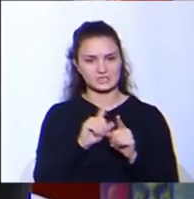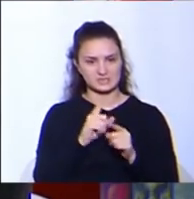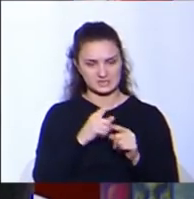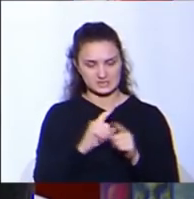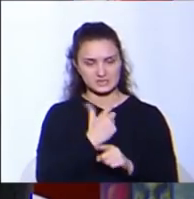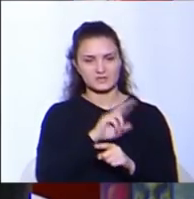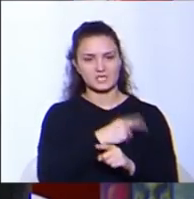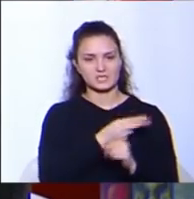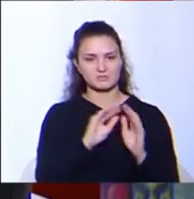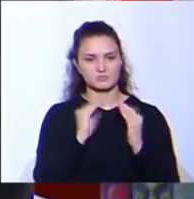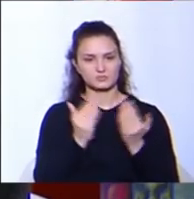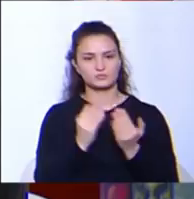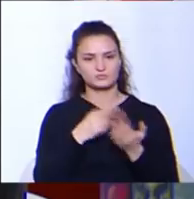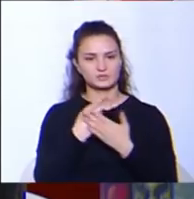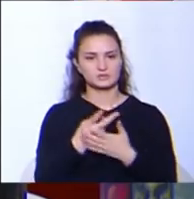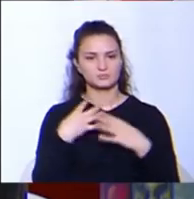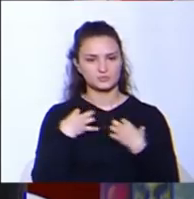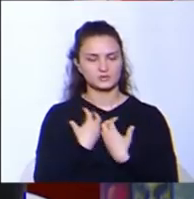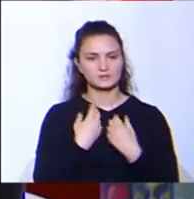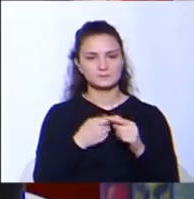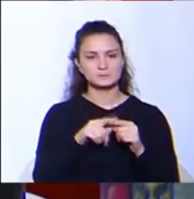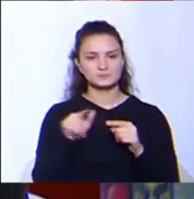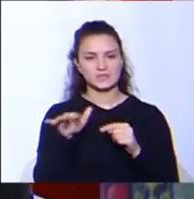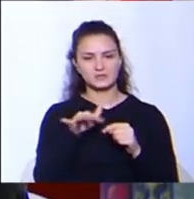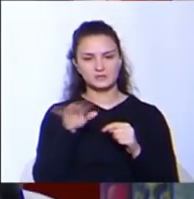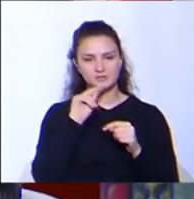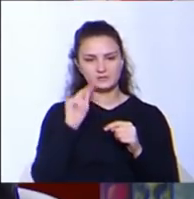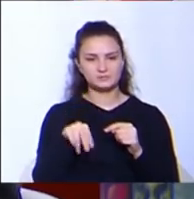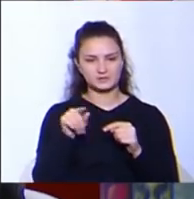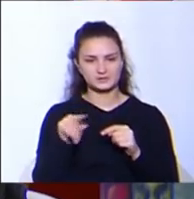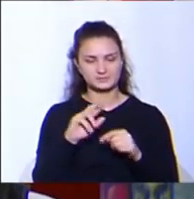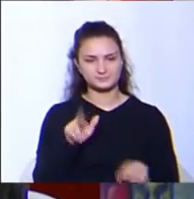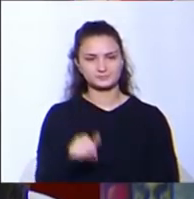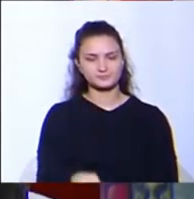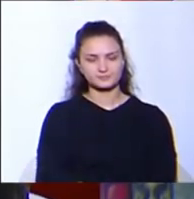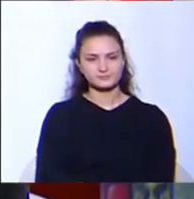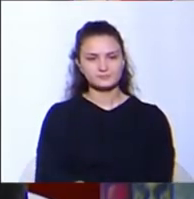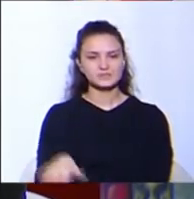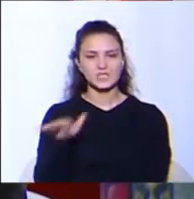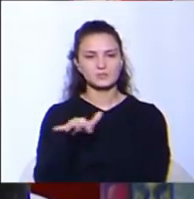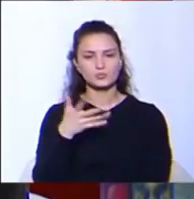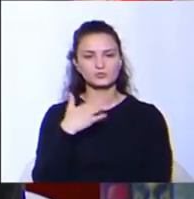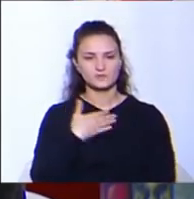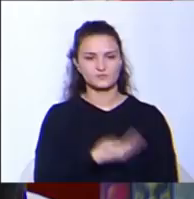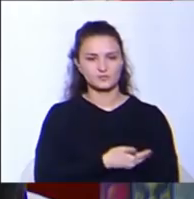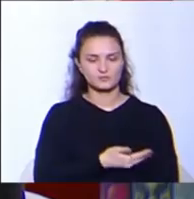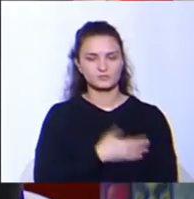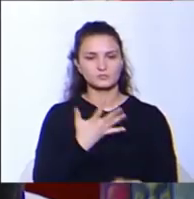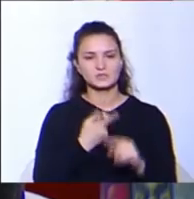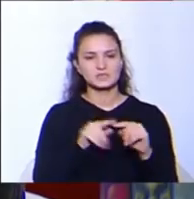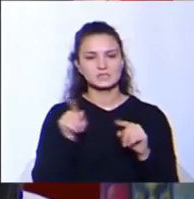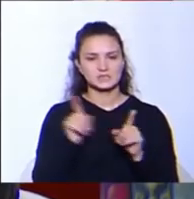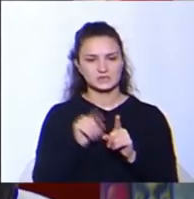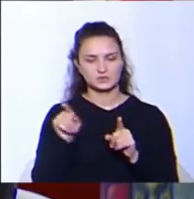რეანიმაციულ განყოფილებაში სამწუხაროდ. ალბათ ეს გარემოს ბრალიცა დამეთანხმება, ქალბატონი ხათუნა, გარემოს, რომელშიც ჩვენ ცხოვრობთ, რომელშიც